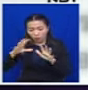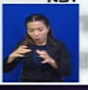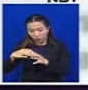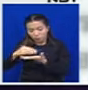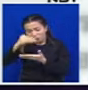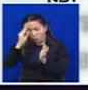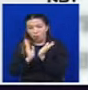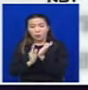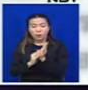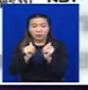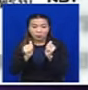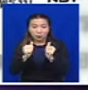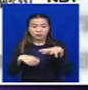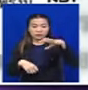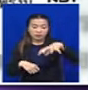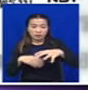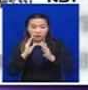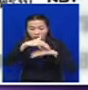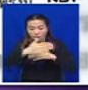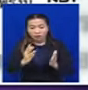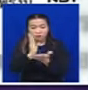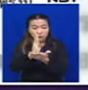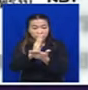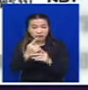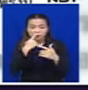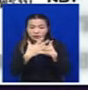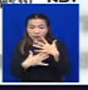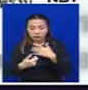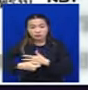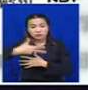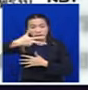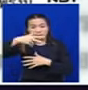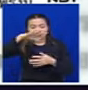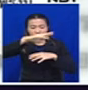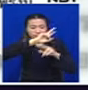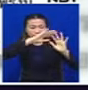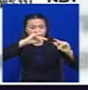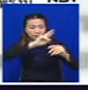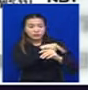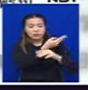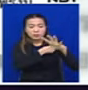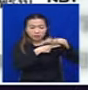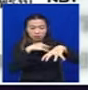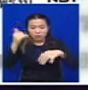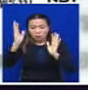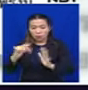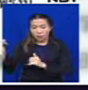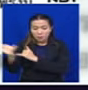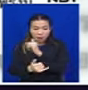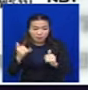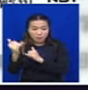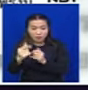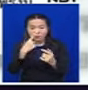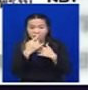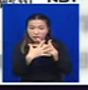นี้ขณะที่บรรยากาศที่ห้องรับบริจาคโลหิตตึกเฉลิมพระเกียรติชั้น 3โรงพยาบาลโพธารามก็มีผู้มาบริจาคเลือดกรุ๊ป A